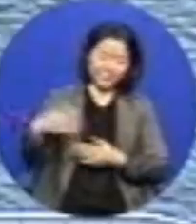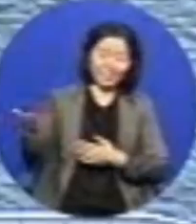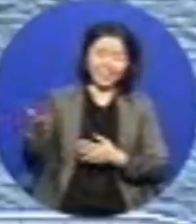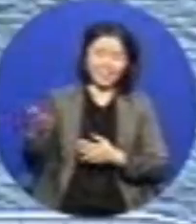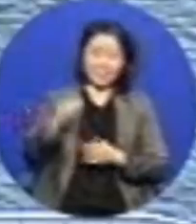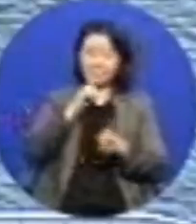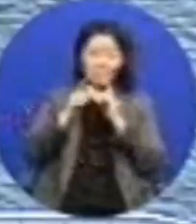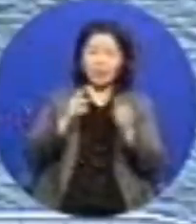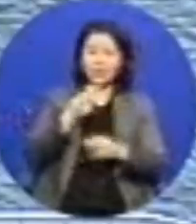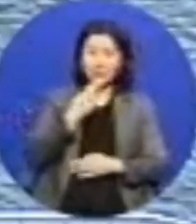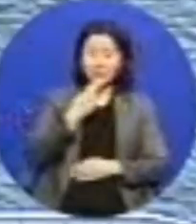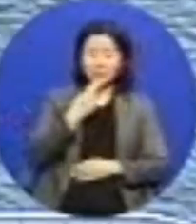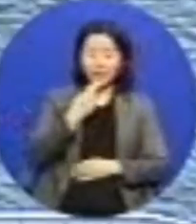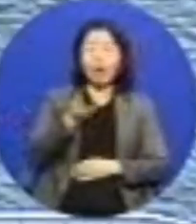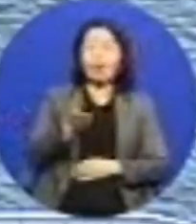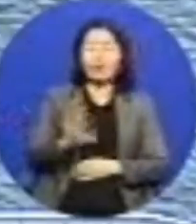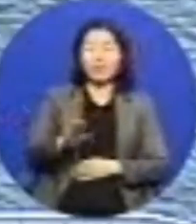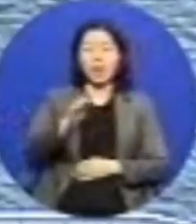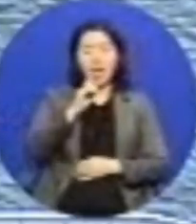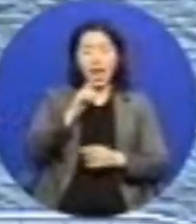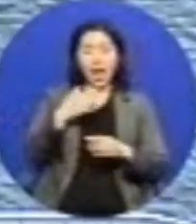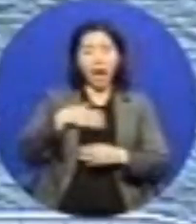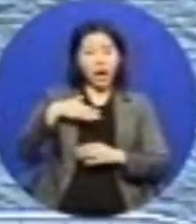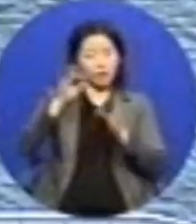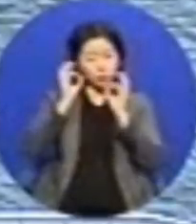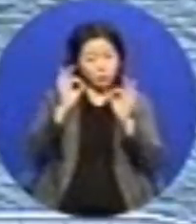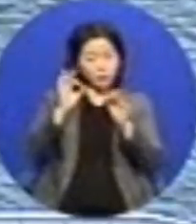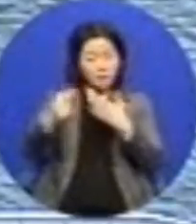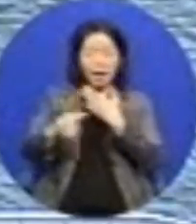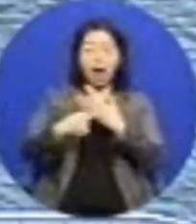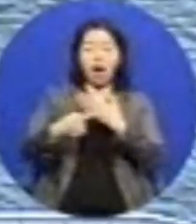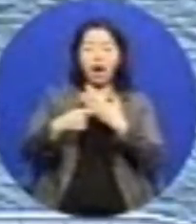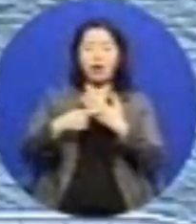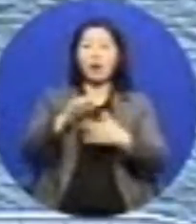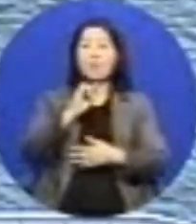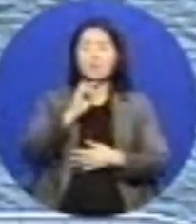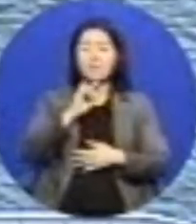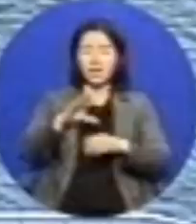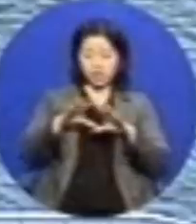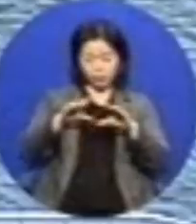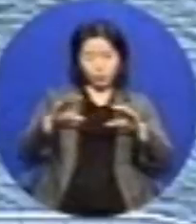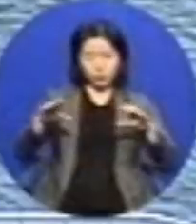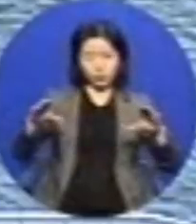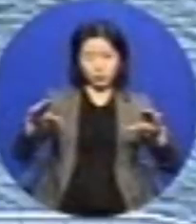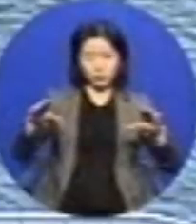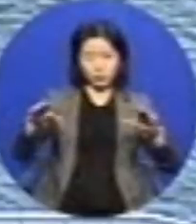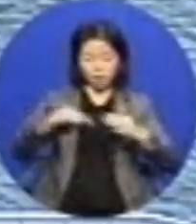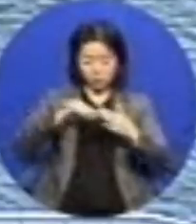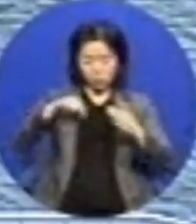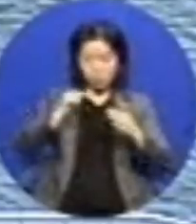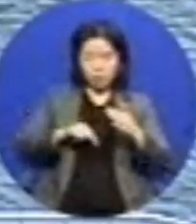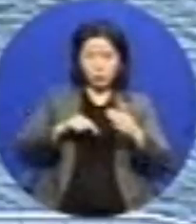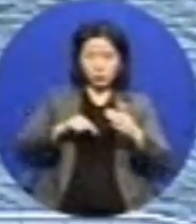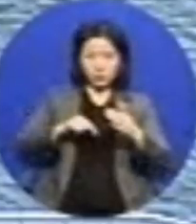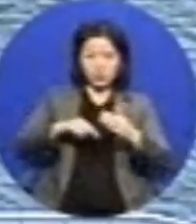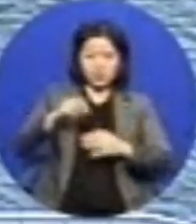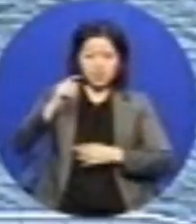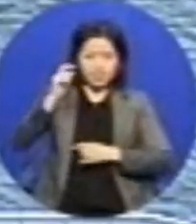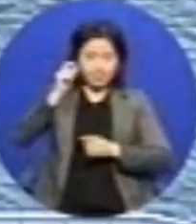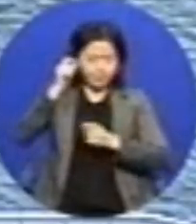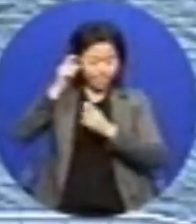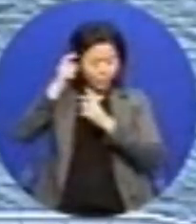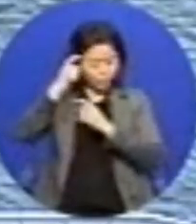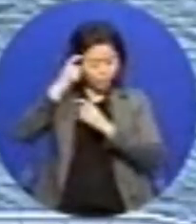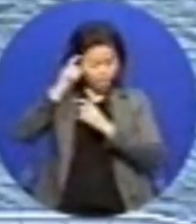알고 보니까 제가 겉으로만 원수 나지 굉장히 고집이 강한 마음이 구도 있는 사람이